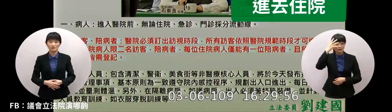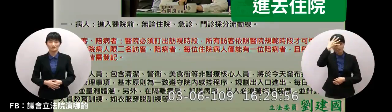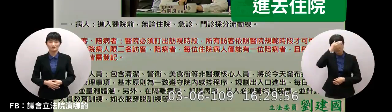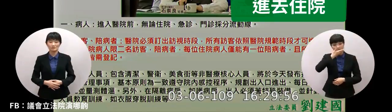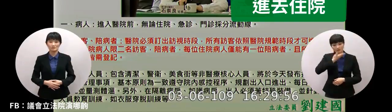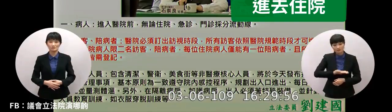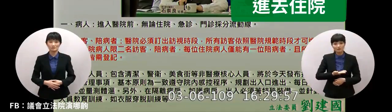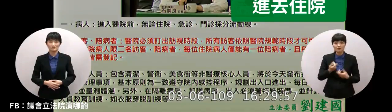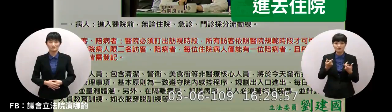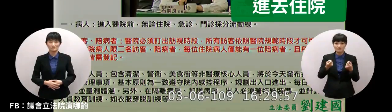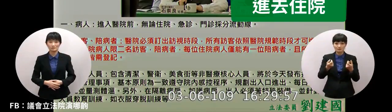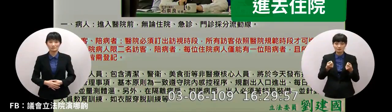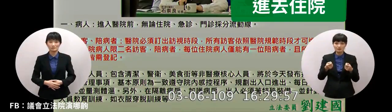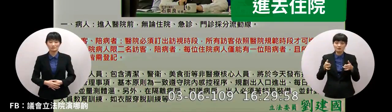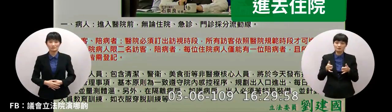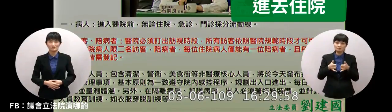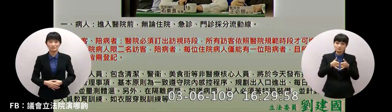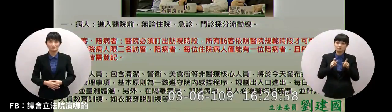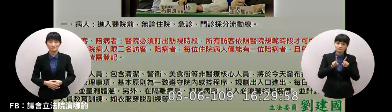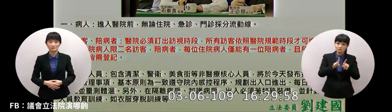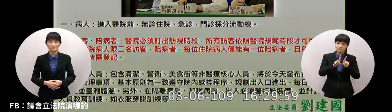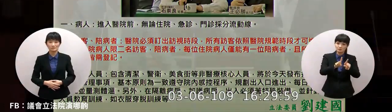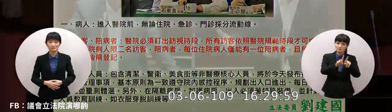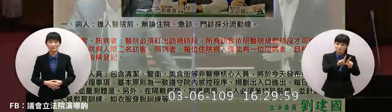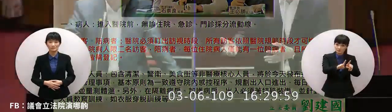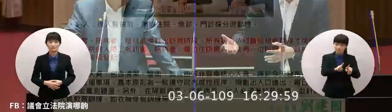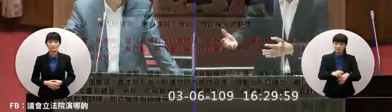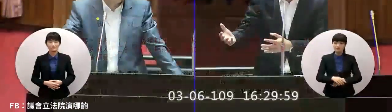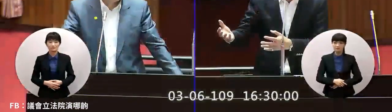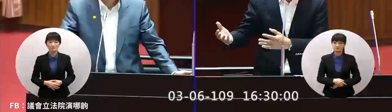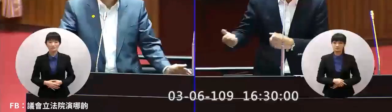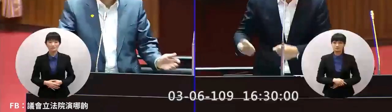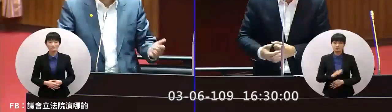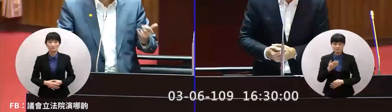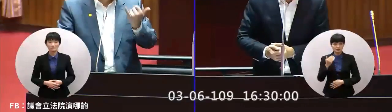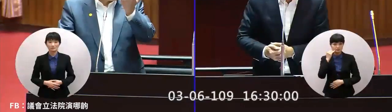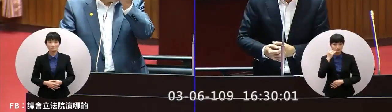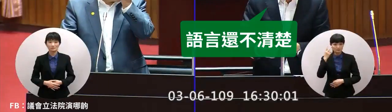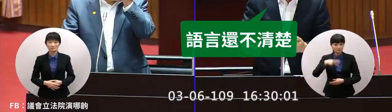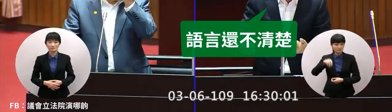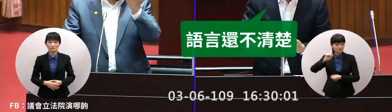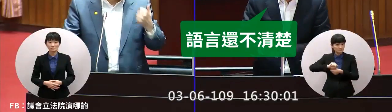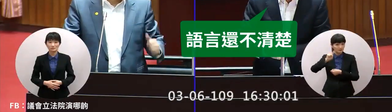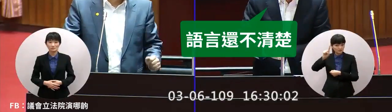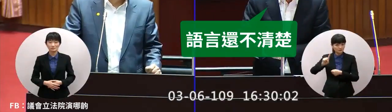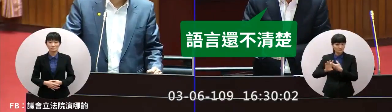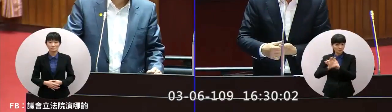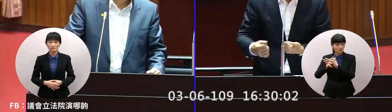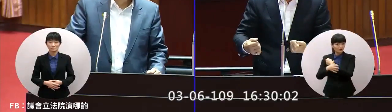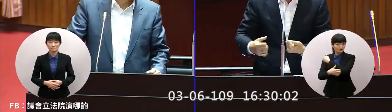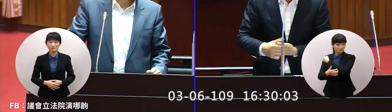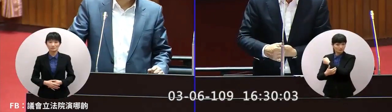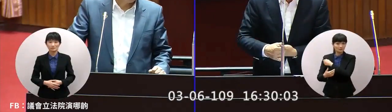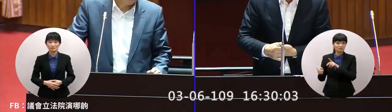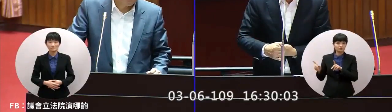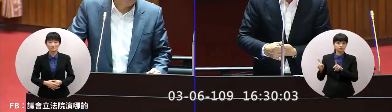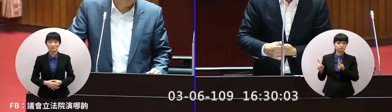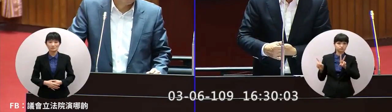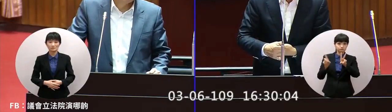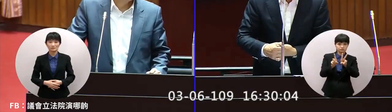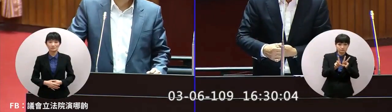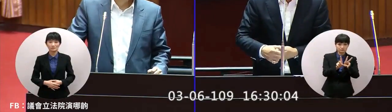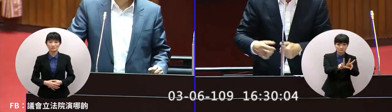容都当紧，阿姨比病大。啊，因为伊这個时间拄啊请一个外籍看护，语言也未清楚，交通有出问